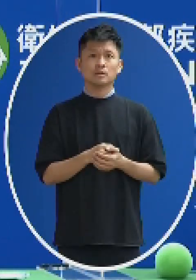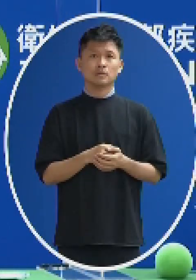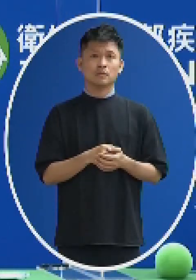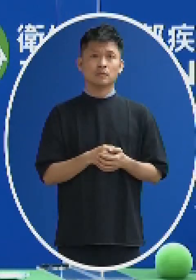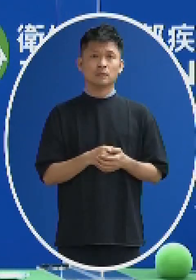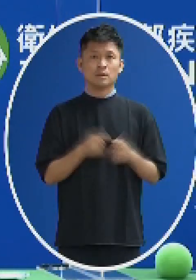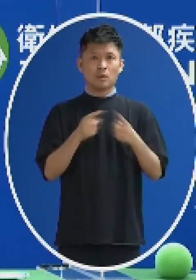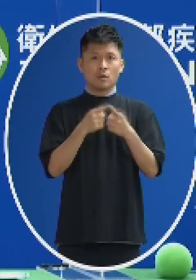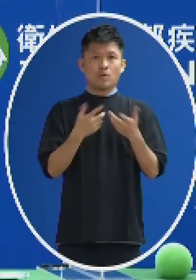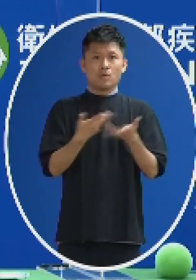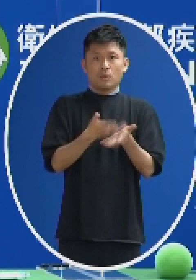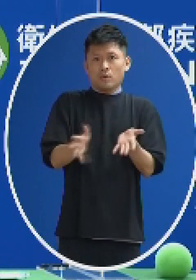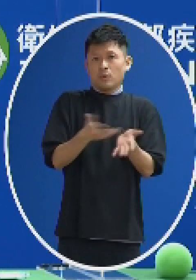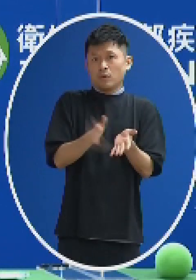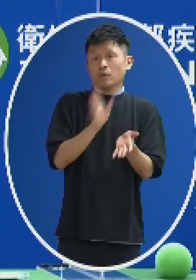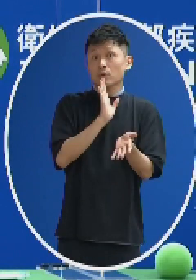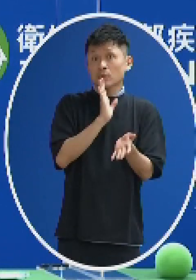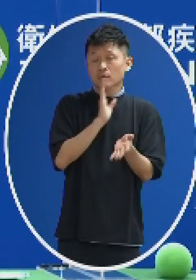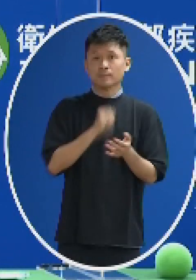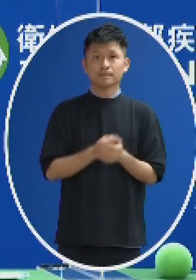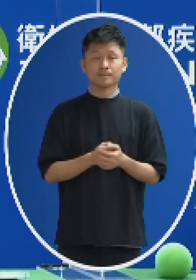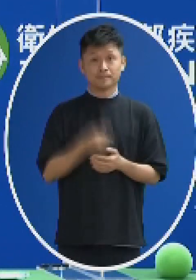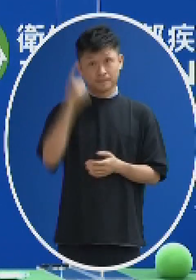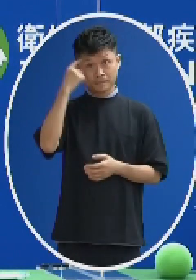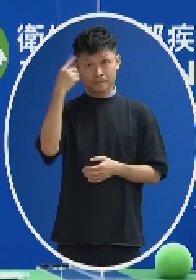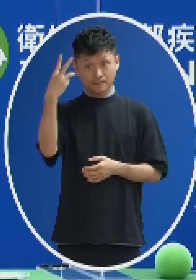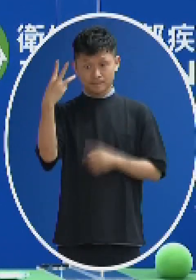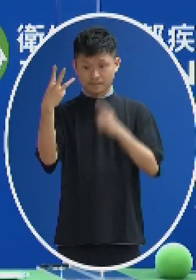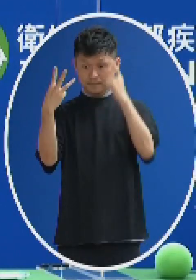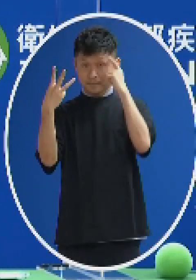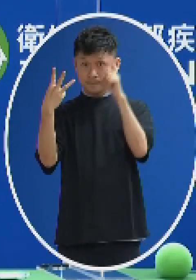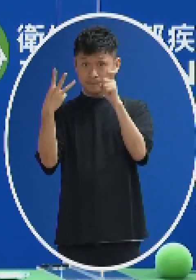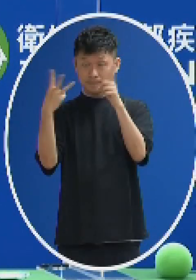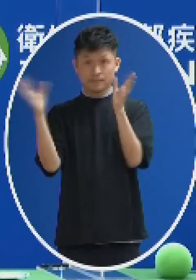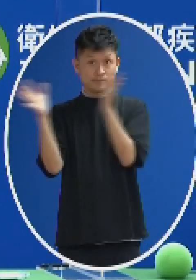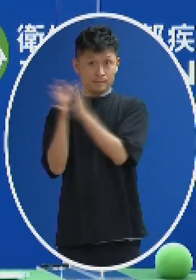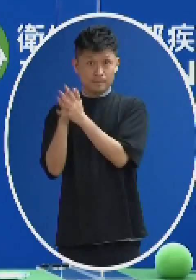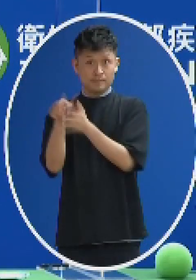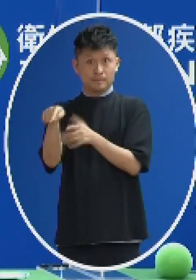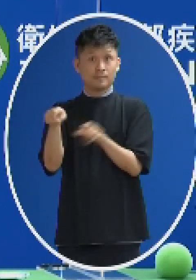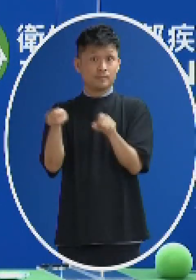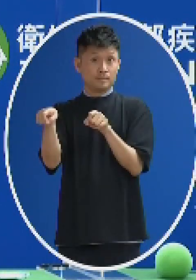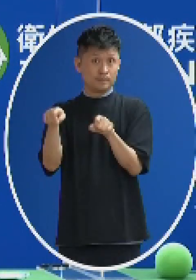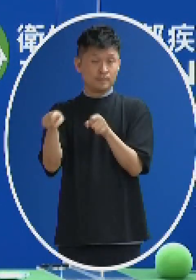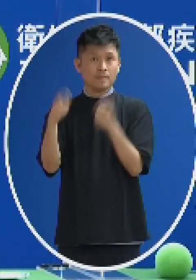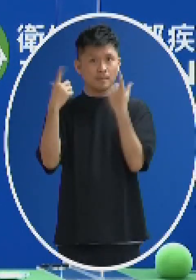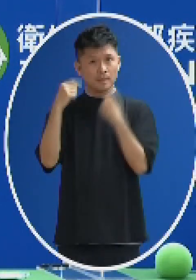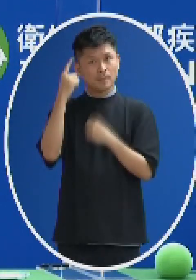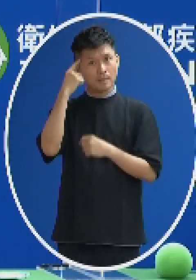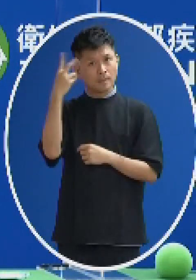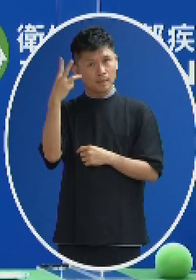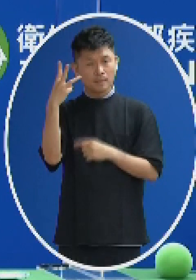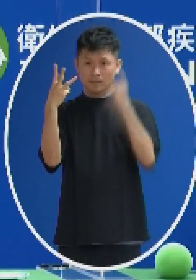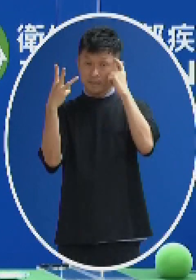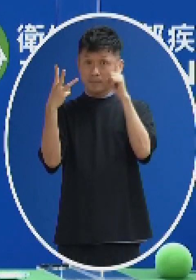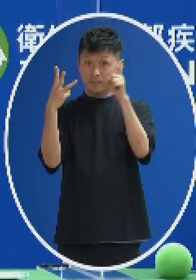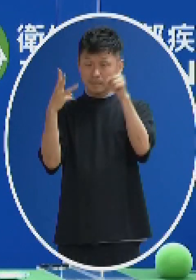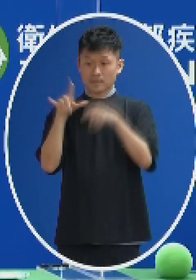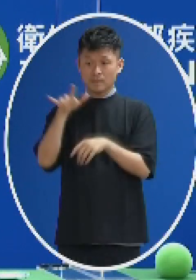的一个案例。那3+11我们在讲它原来我们做的是3+11的基础